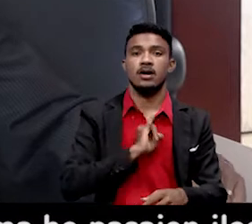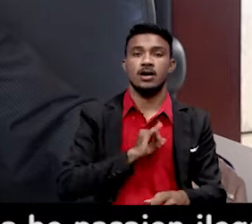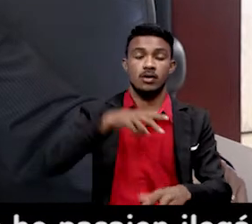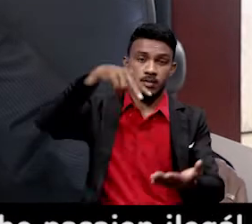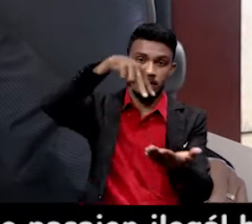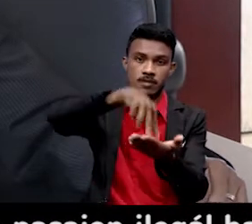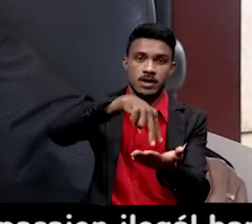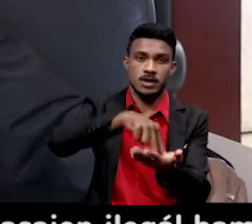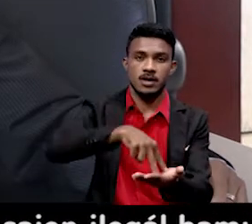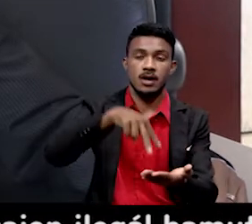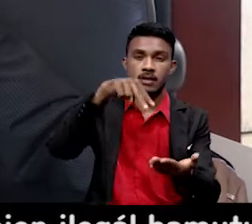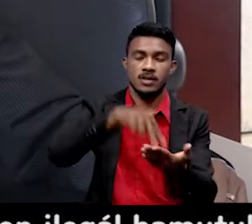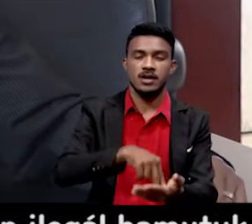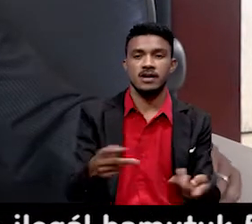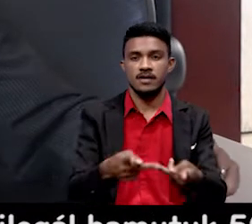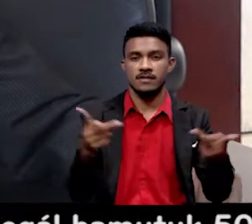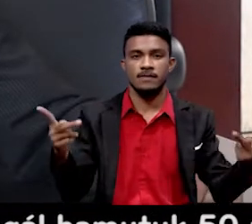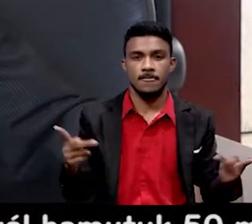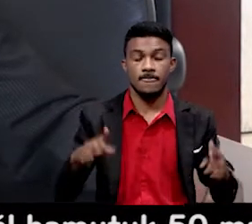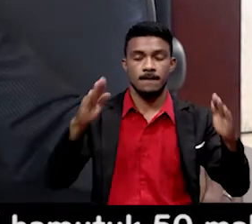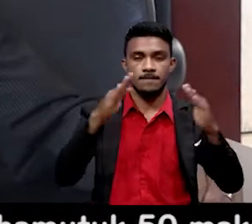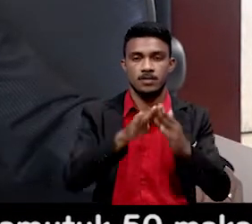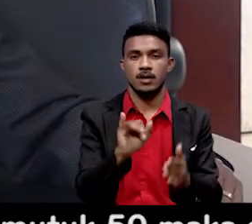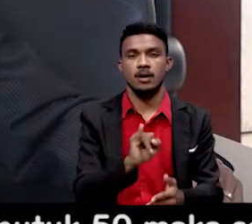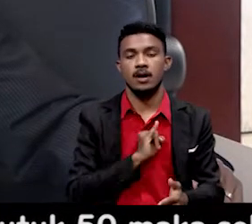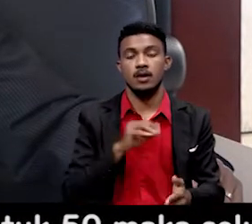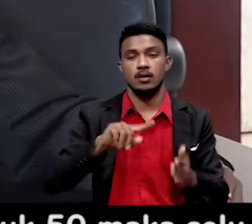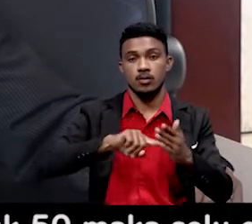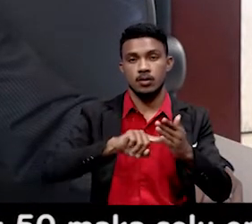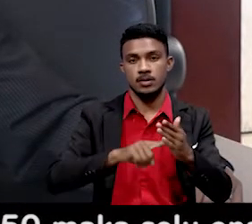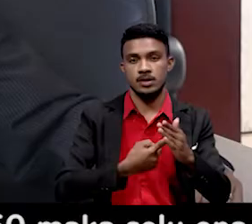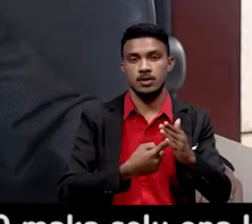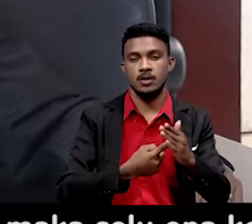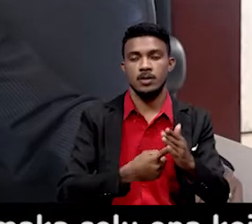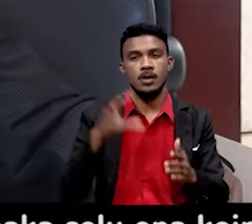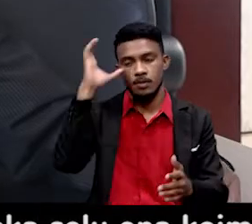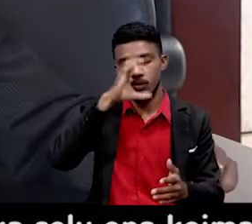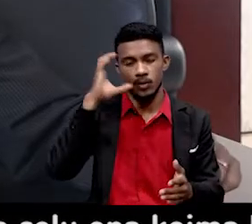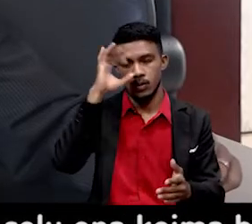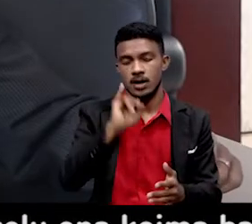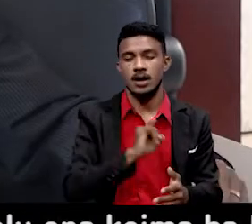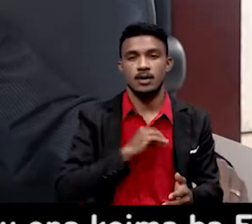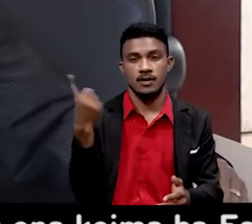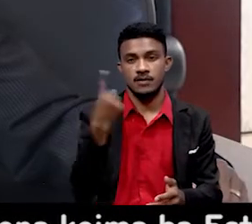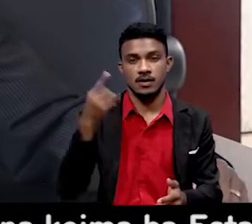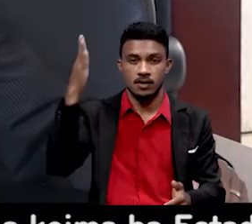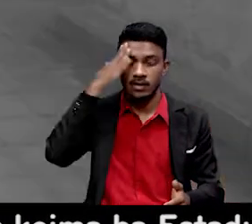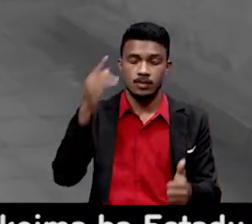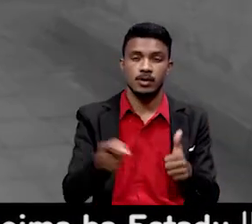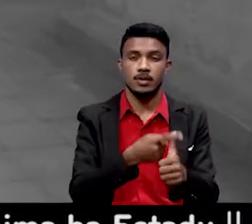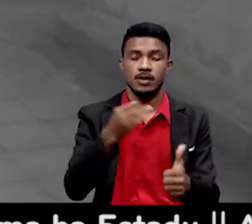How hamri ki iha mortuar lara. How komesana be buka tambah semper Hanoi primeru hawa merik ne